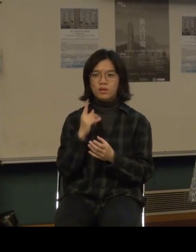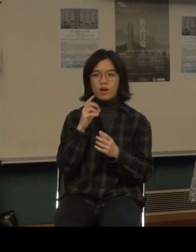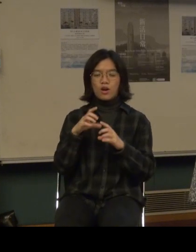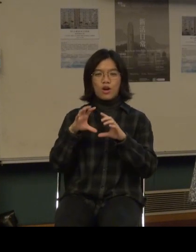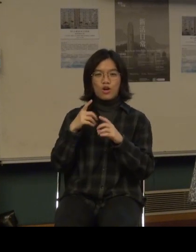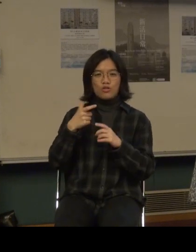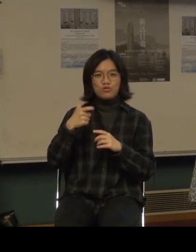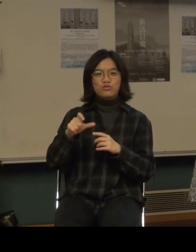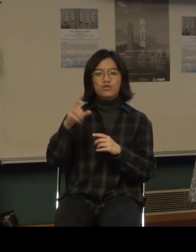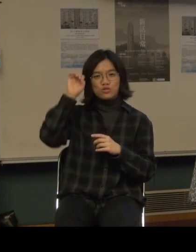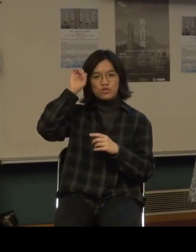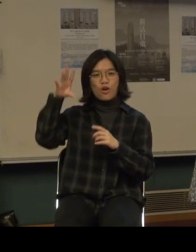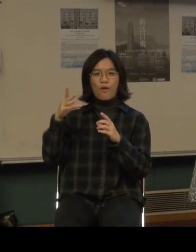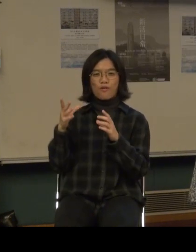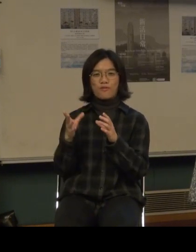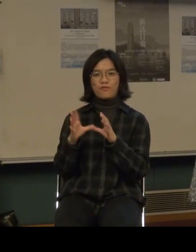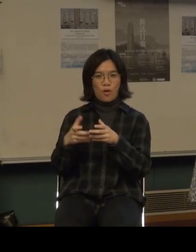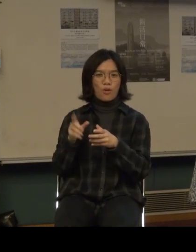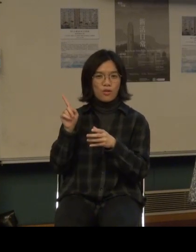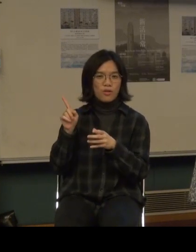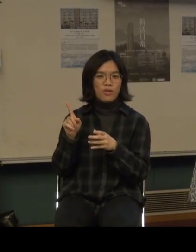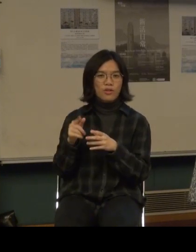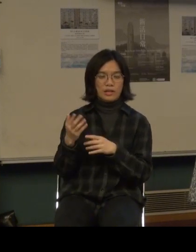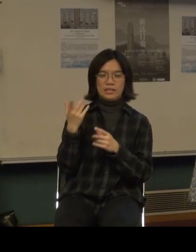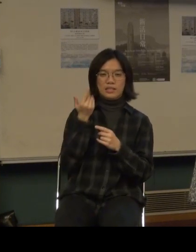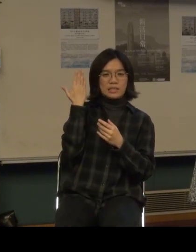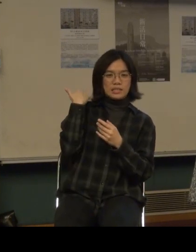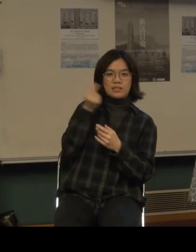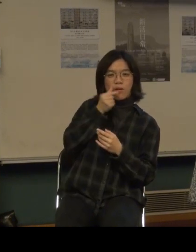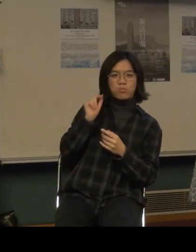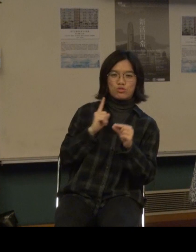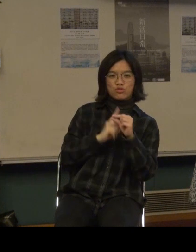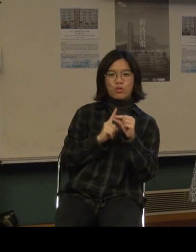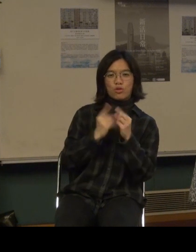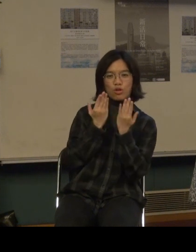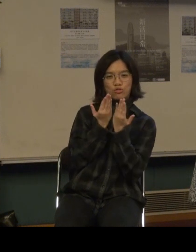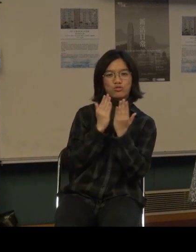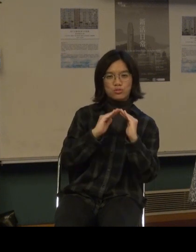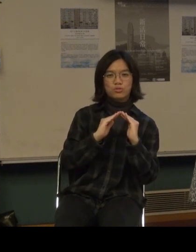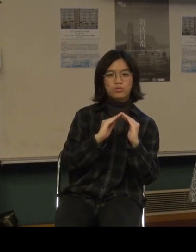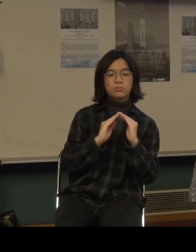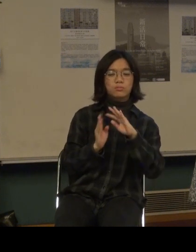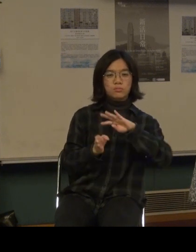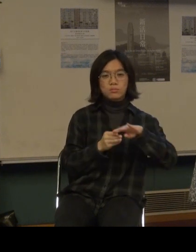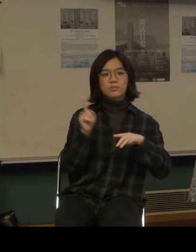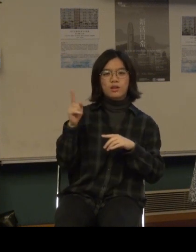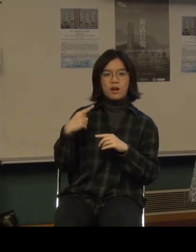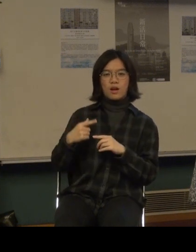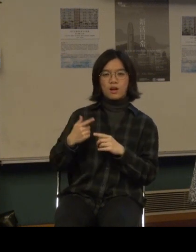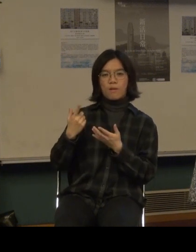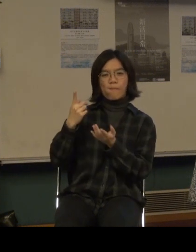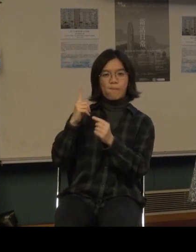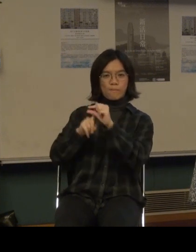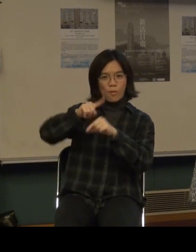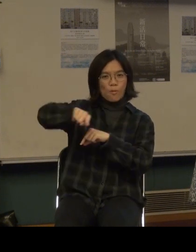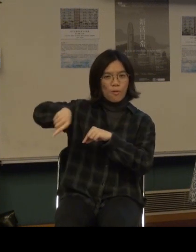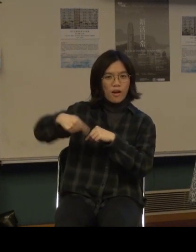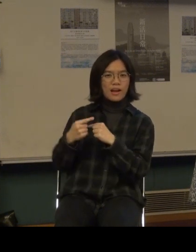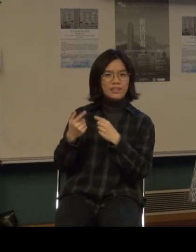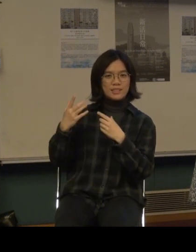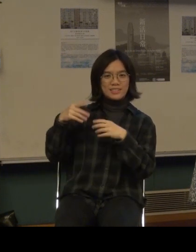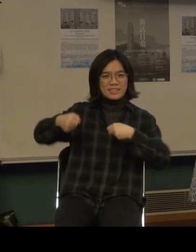做原創方，那個就是以前的中央書院。中環街市大家可能都見過呢張相嚇，咁啊1895